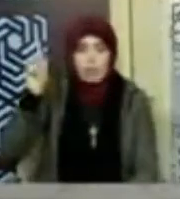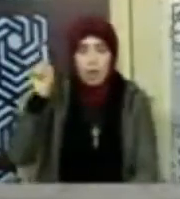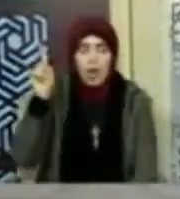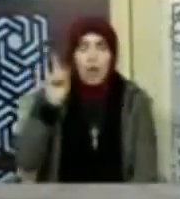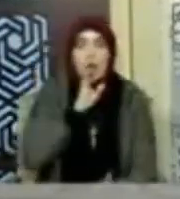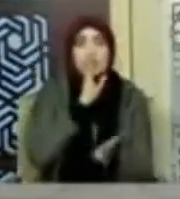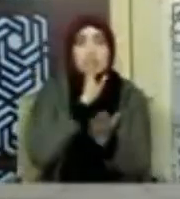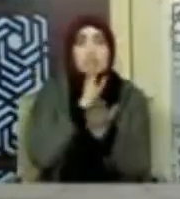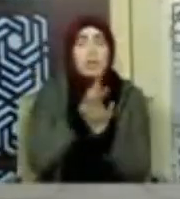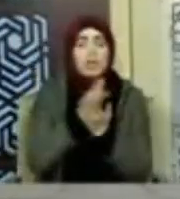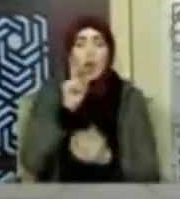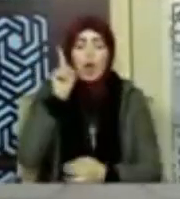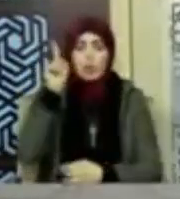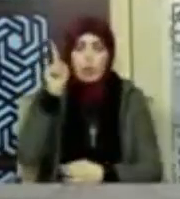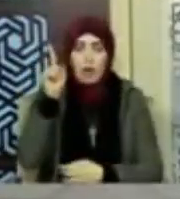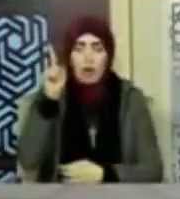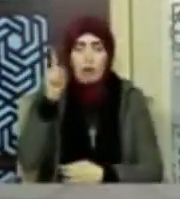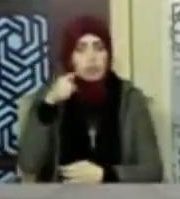صدق الله،